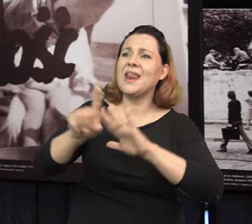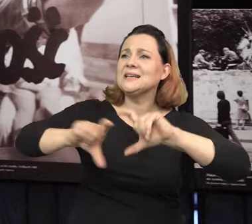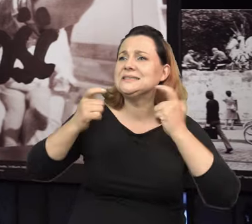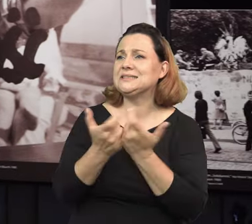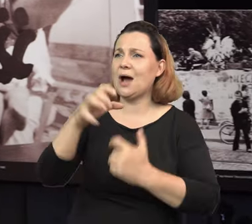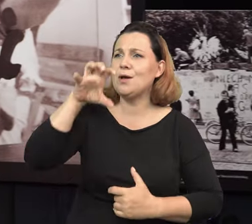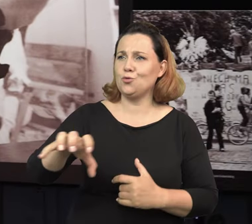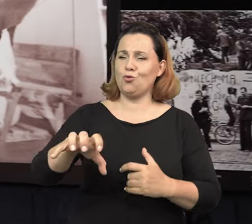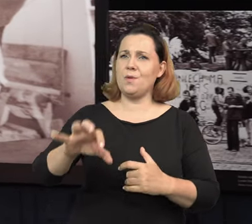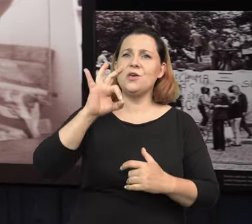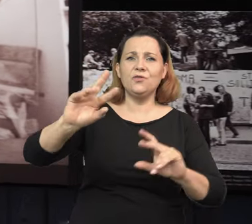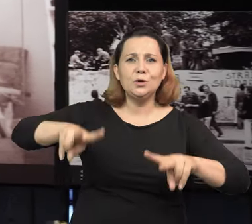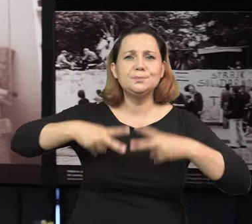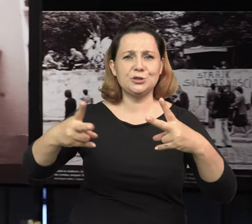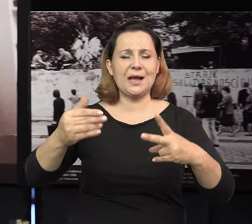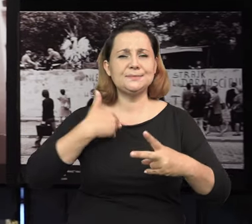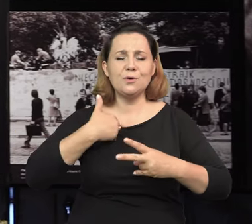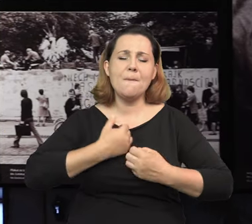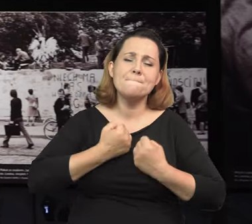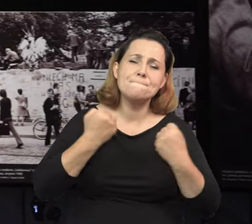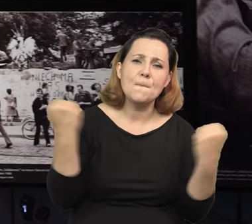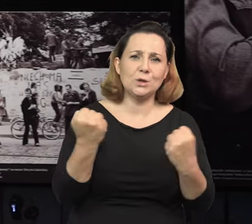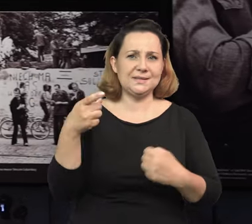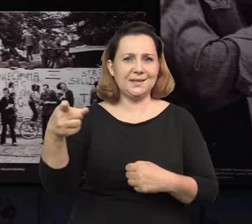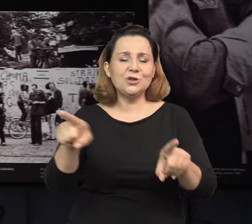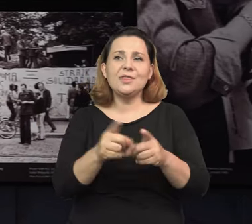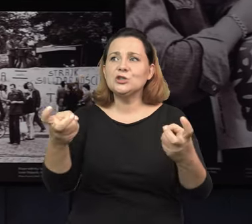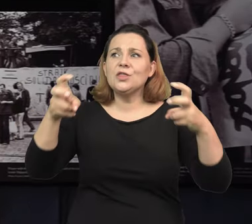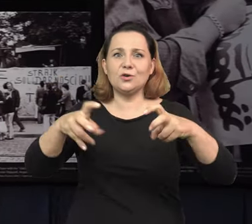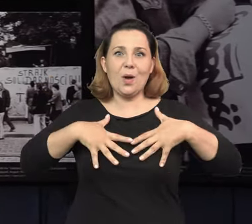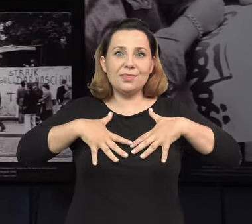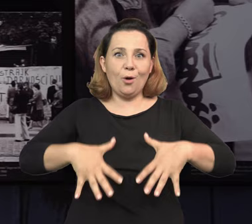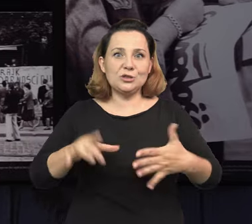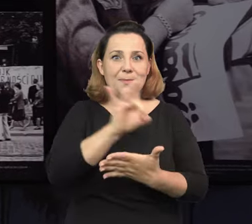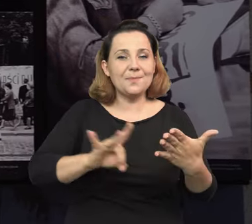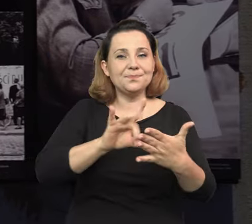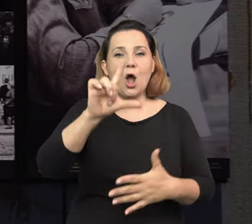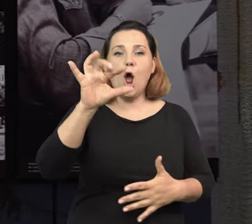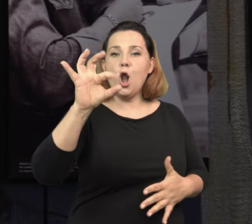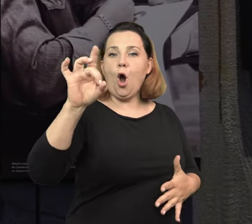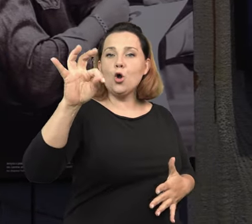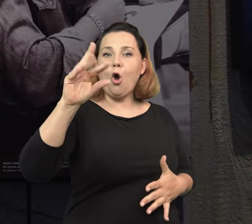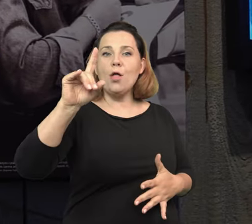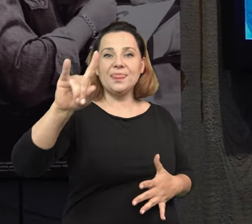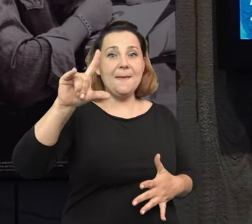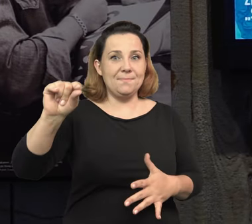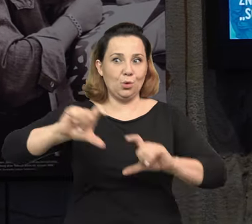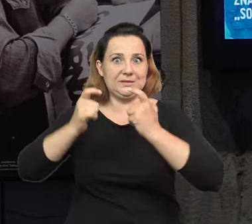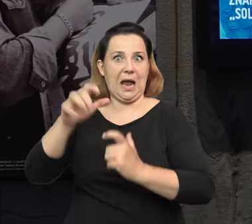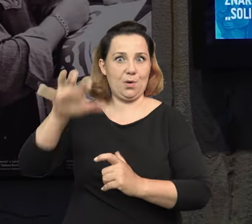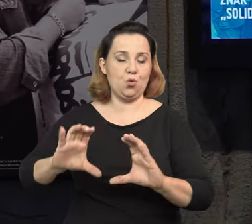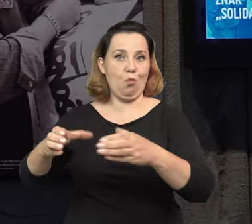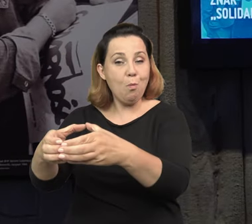wzmocniło jego walkę. No, można powiedzieć, stworzyło taką tożsamość graficzną, logotyp całego wielkiego ruchu. I